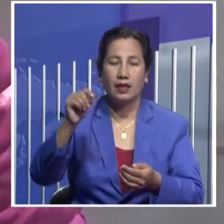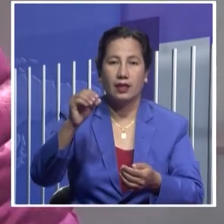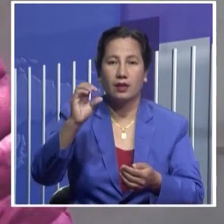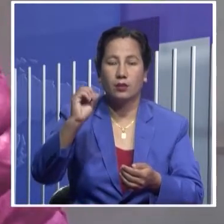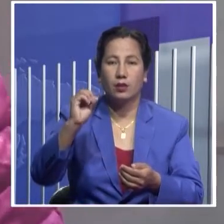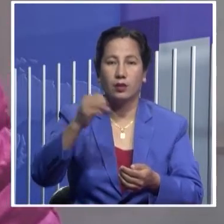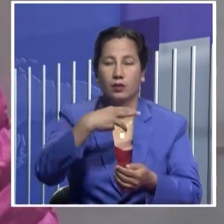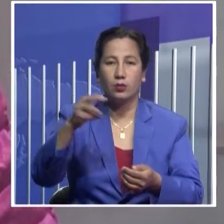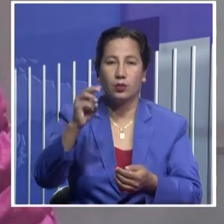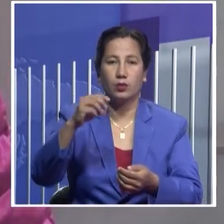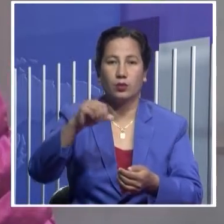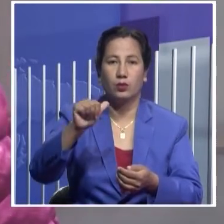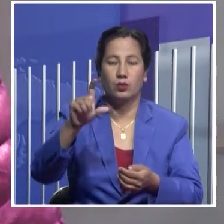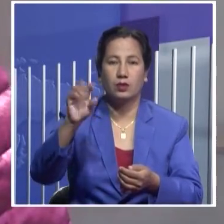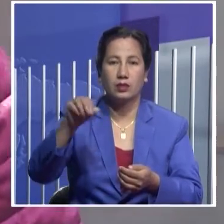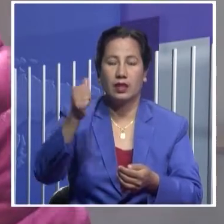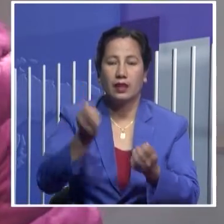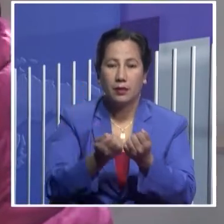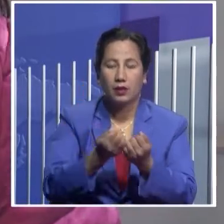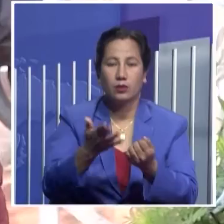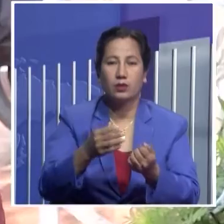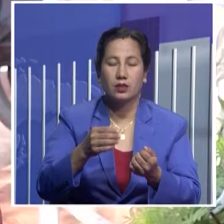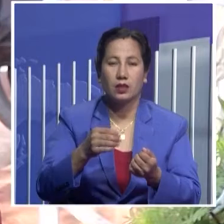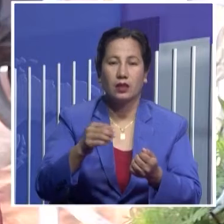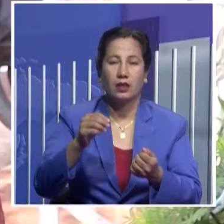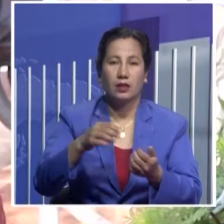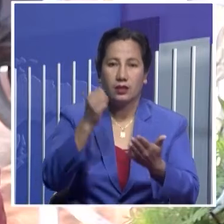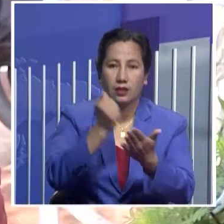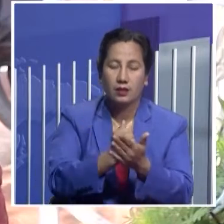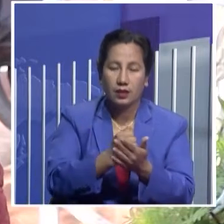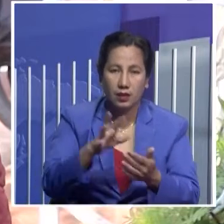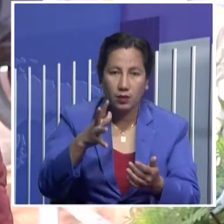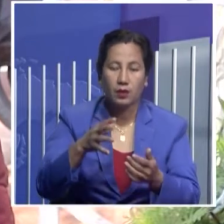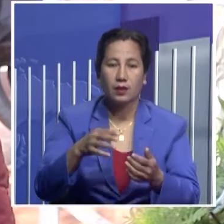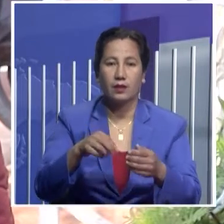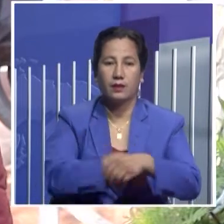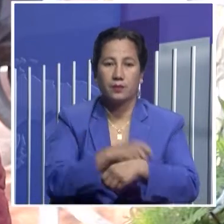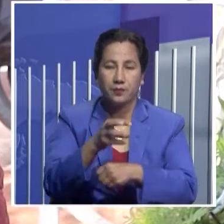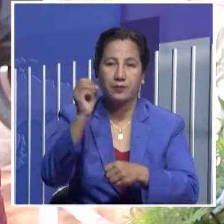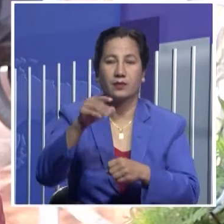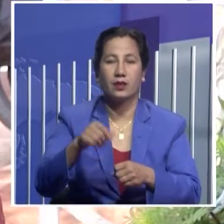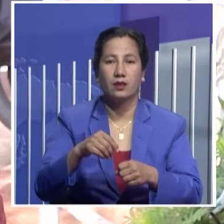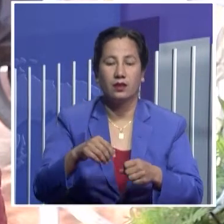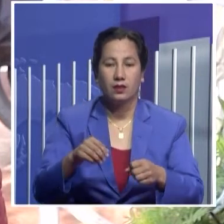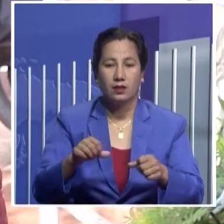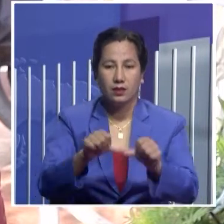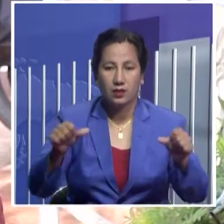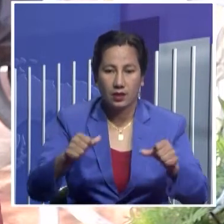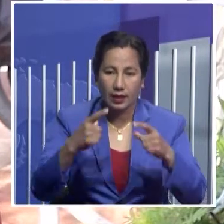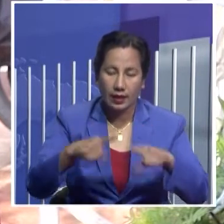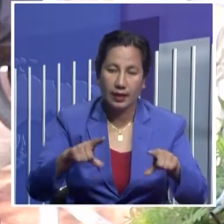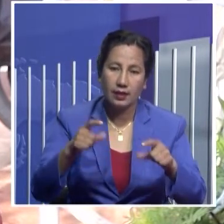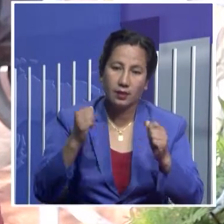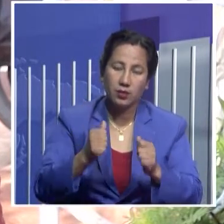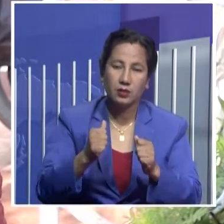भएर बिना लाल पूर्जाको उपलब्ध गराइदिनु पर्यो। जग्गाको जग्गा नहुने अनि सुकुम्बासी भएर बसिराख्नु भएको छ,